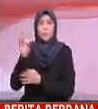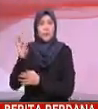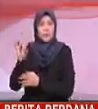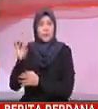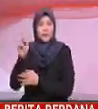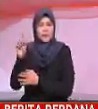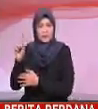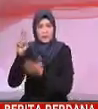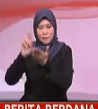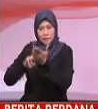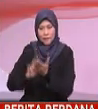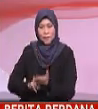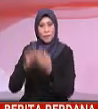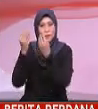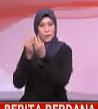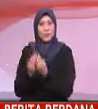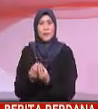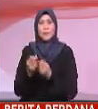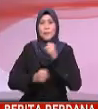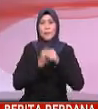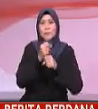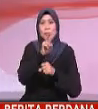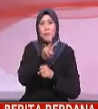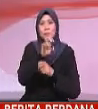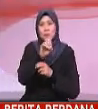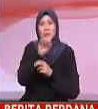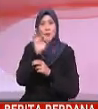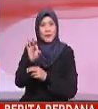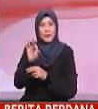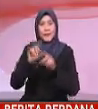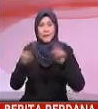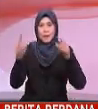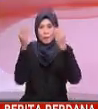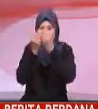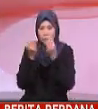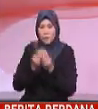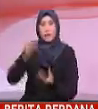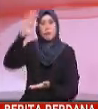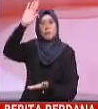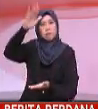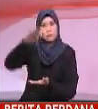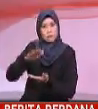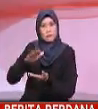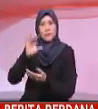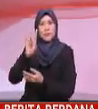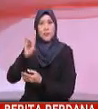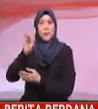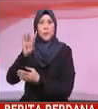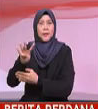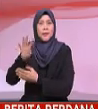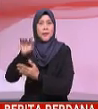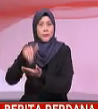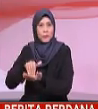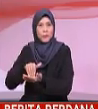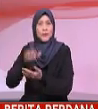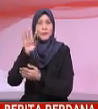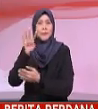212,678 kes direkodkan pada 2009. Namun, jumlahnya berkurangan kepada